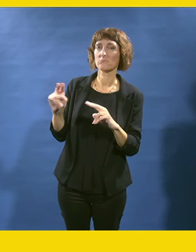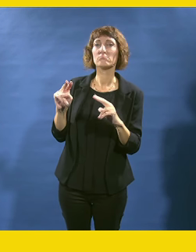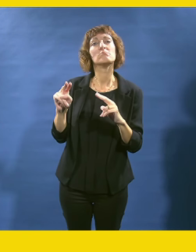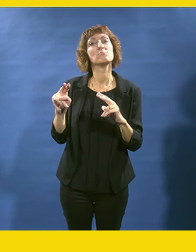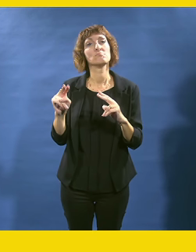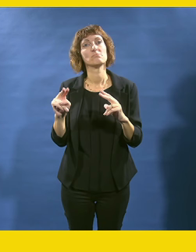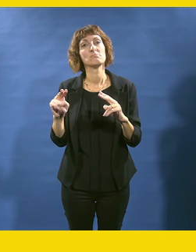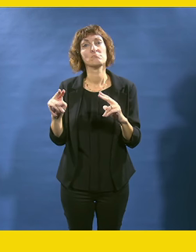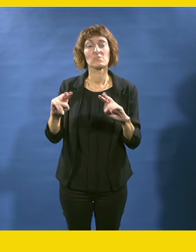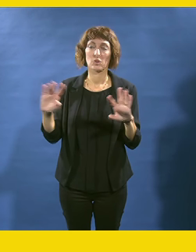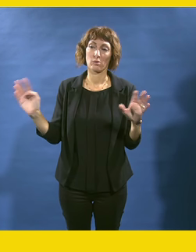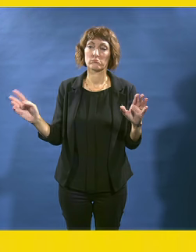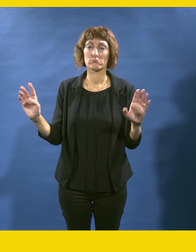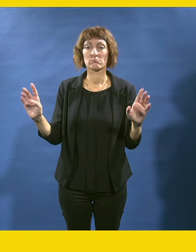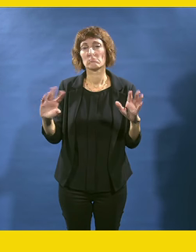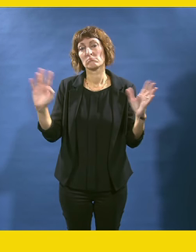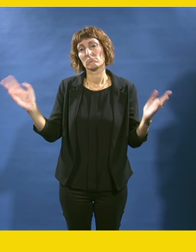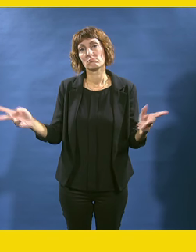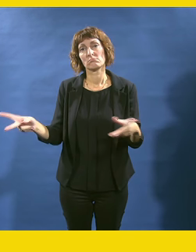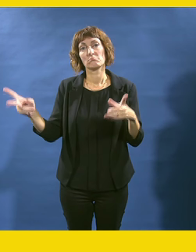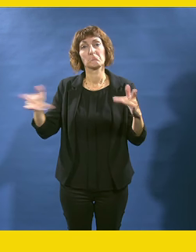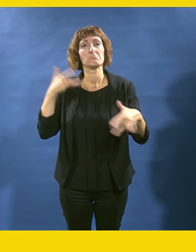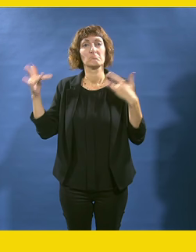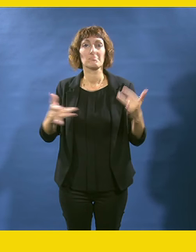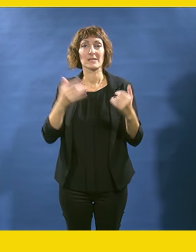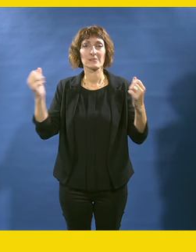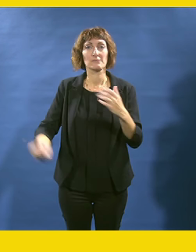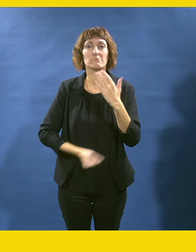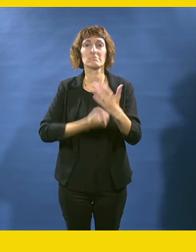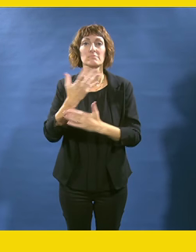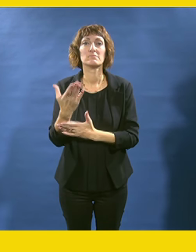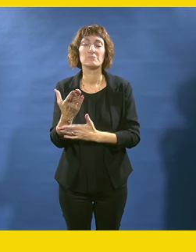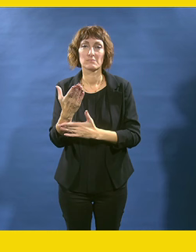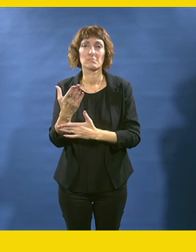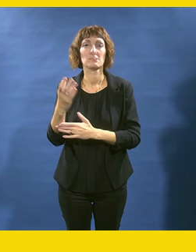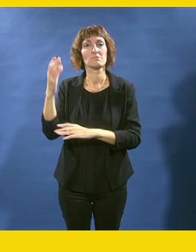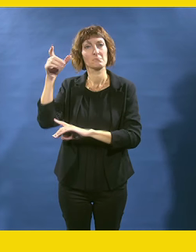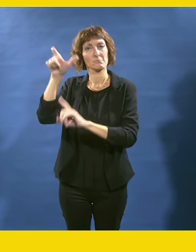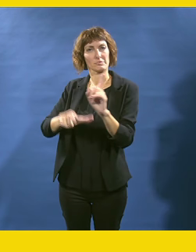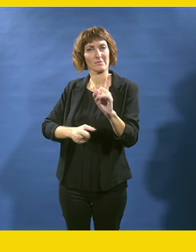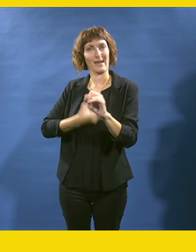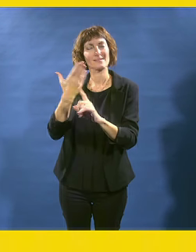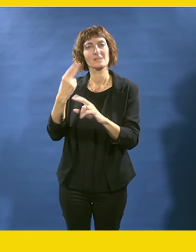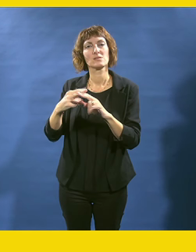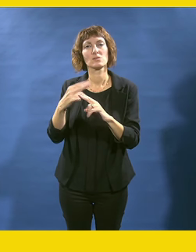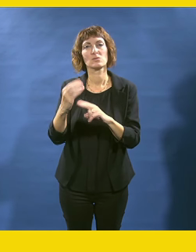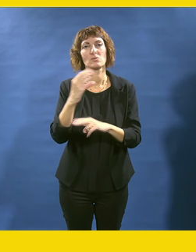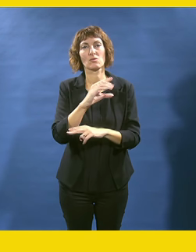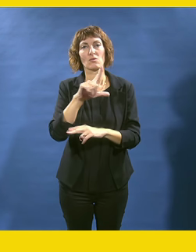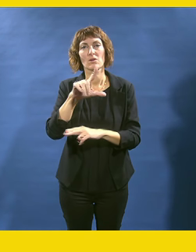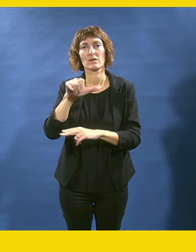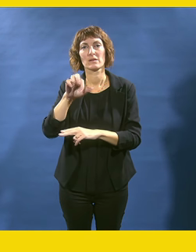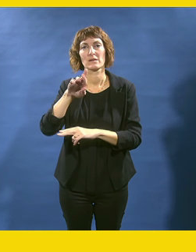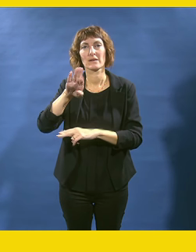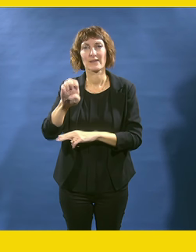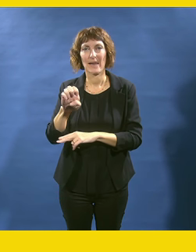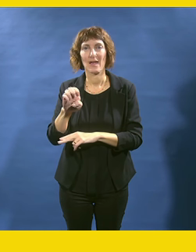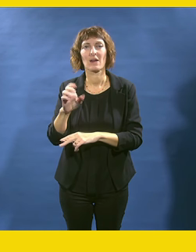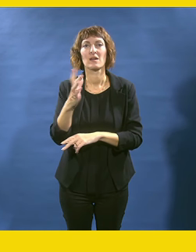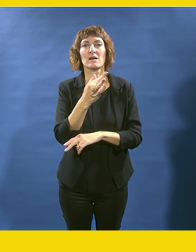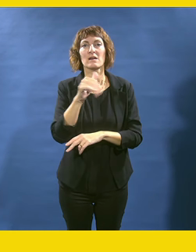une chouette parenthèse artistique par Claire Fégreux. Et de 15h15, c'est très précis, à